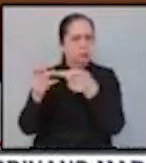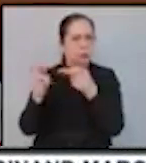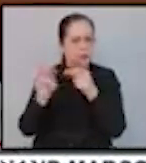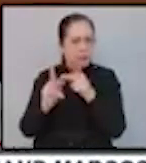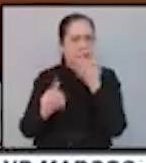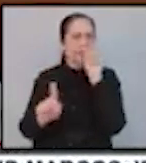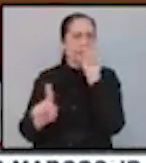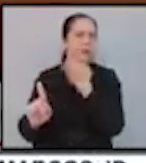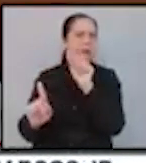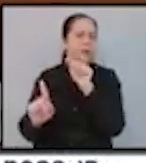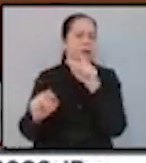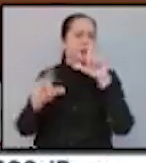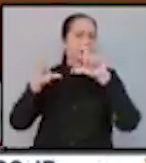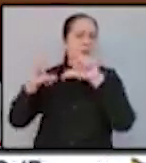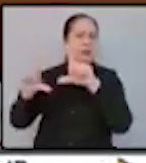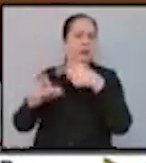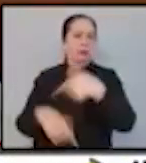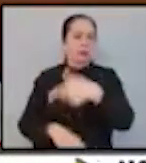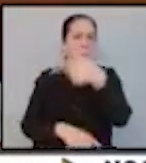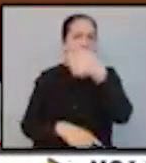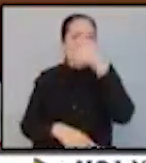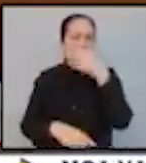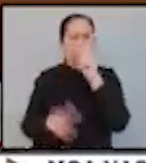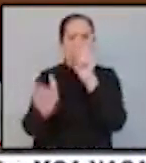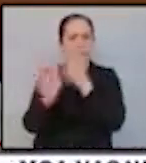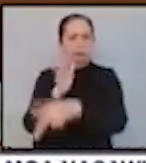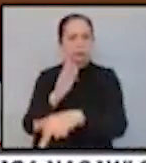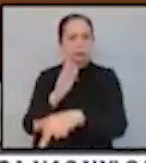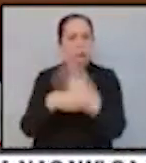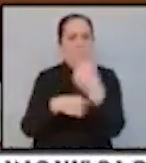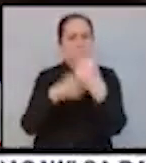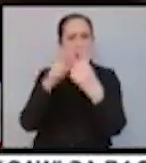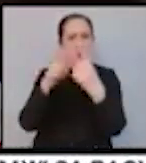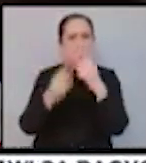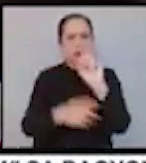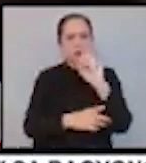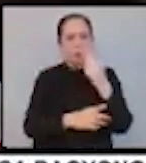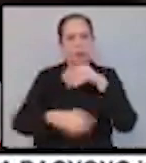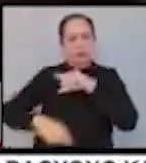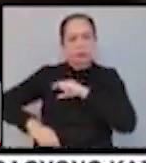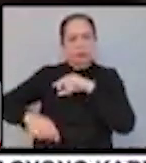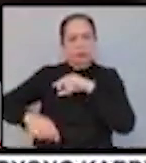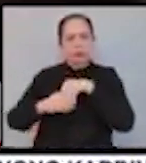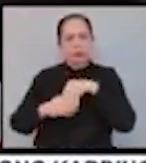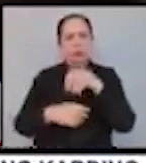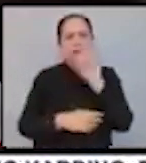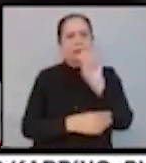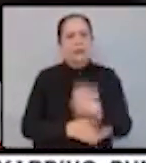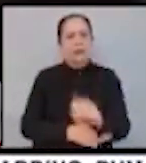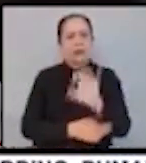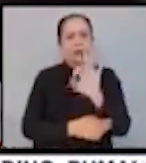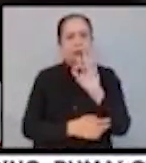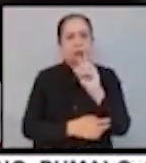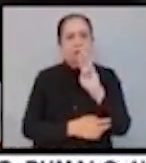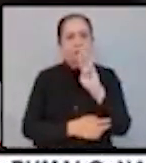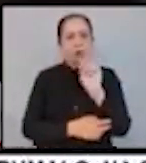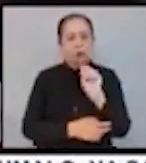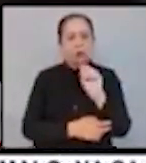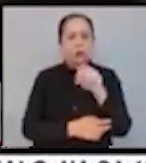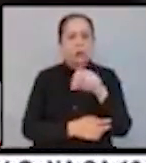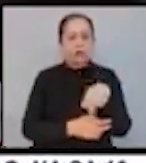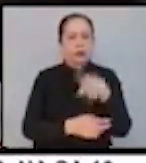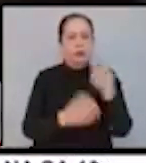ang itinuturong bumaril at nakapatay sa dalawang security guards sa loob ng South Forbes Park Village. Lumalabas sa investigasyon